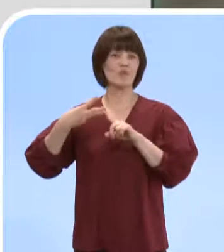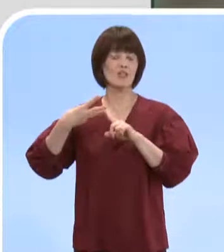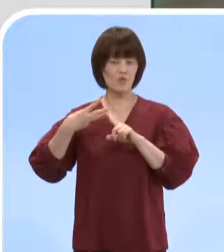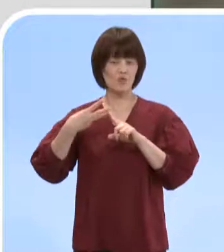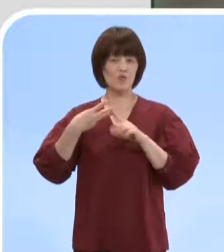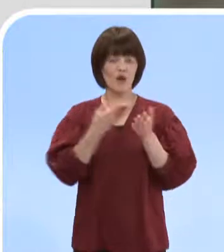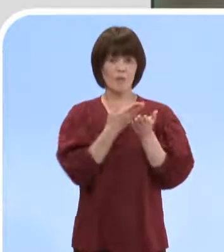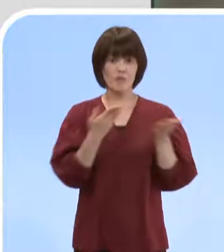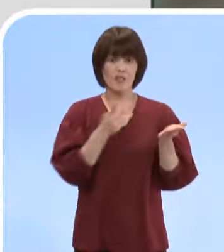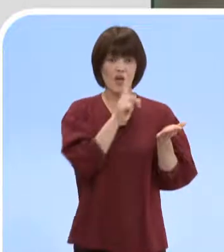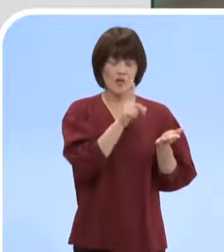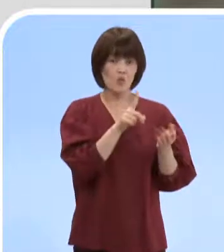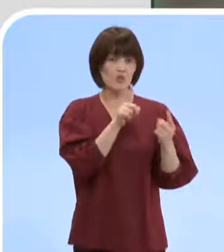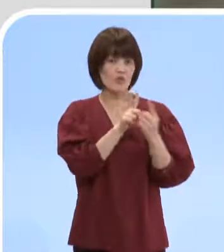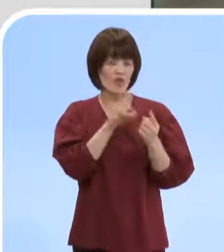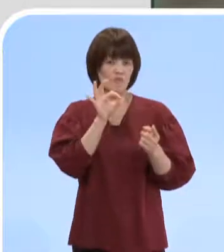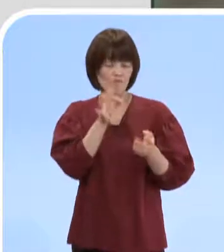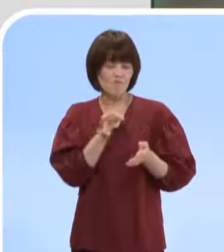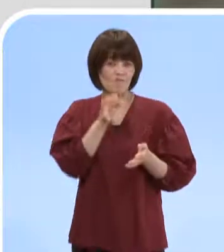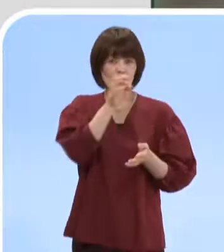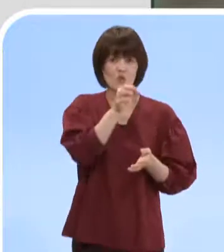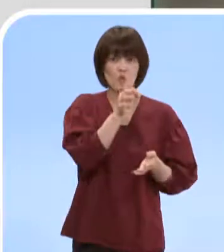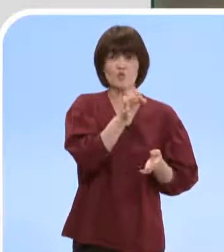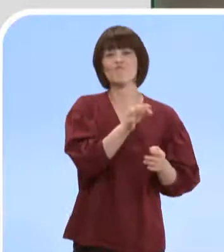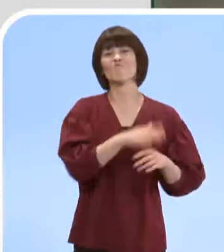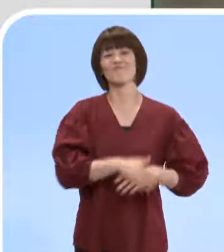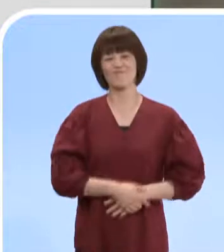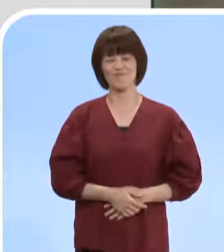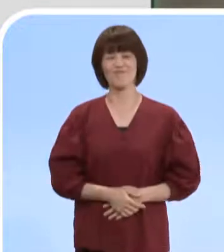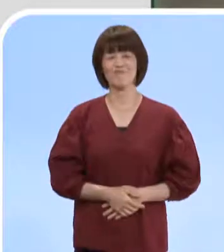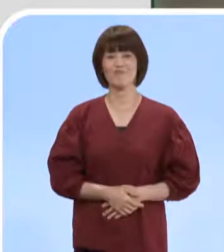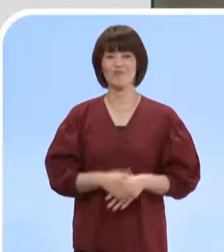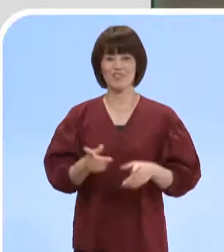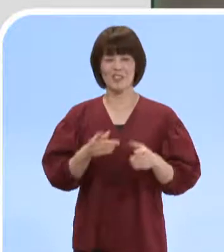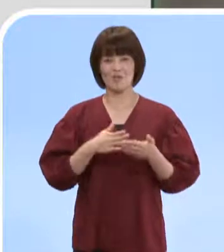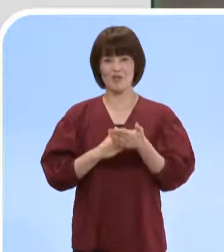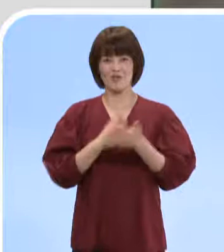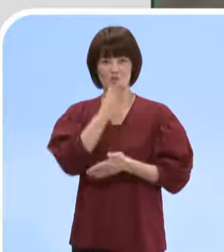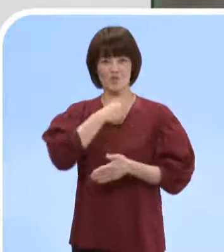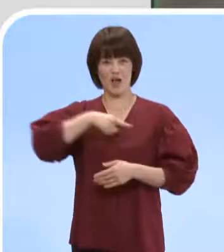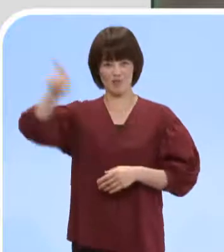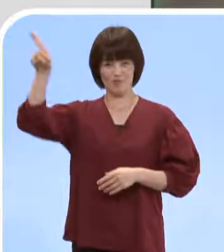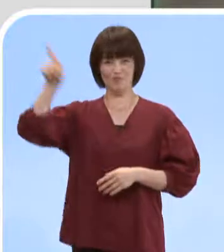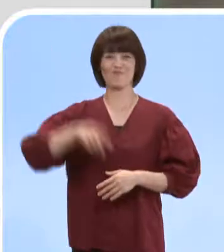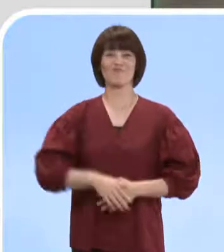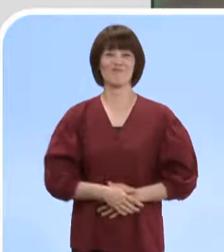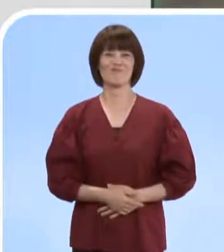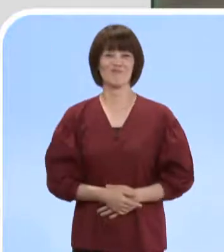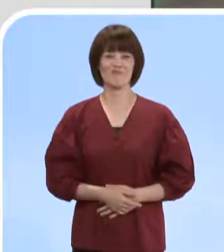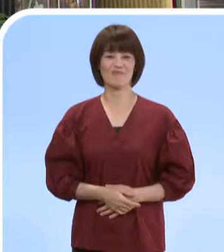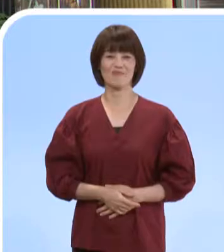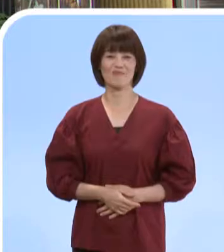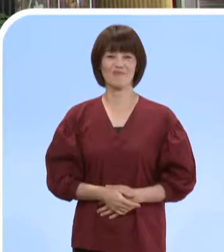利用は1件につき1枚では、さらそば巾着セットを持っていざ出